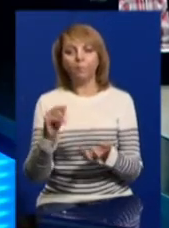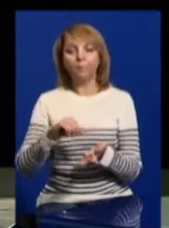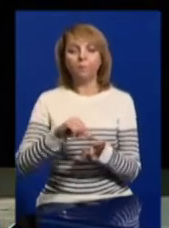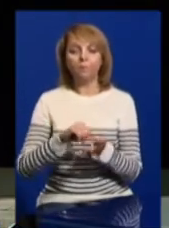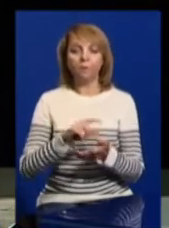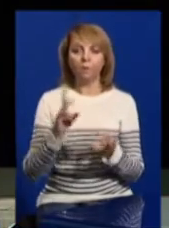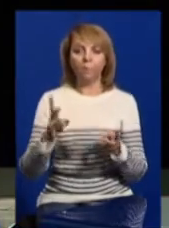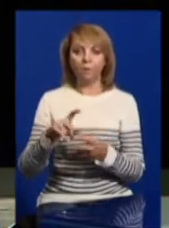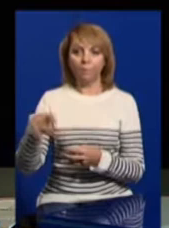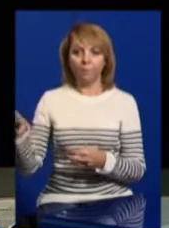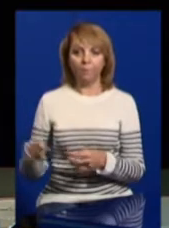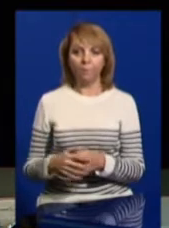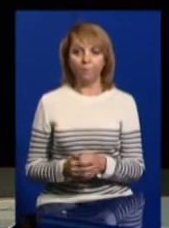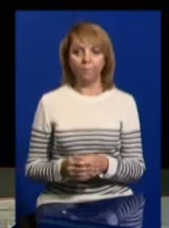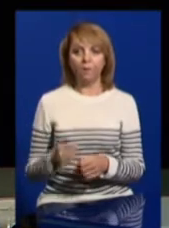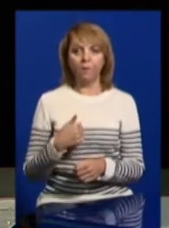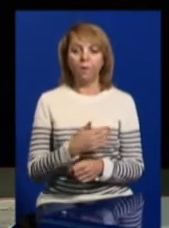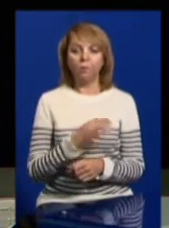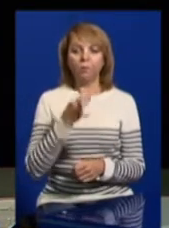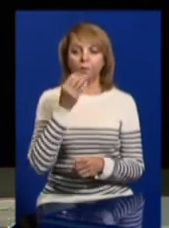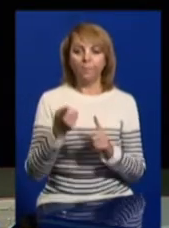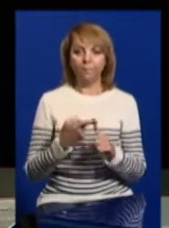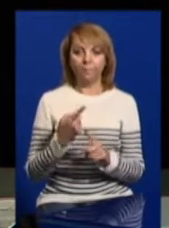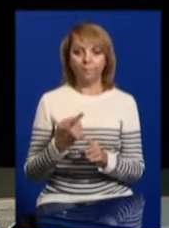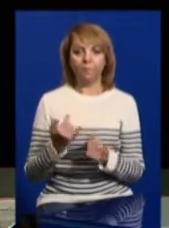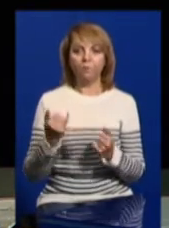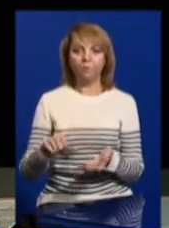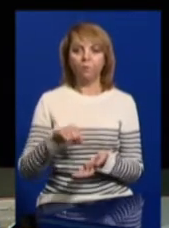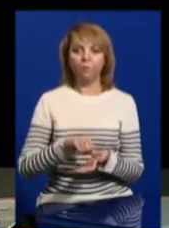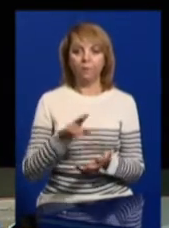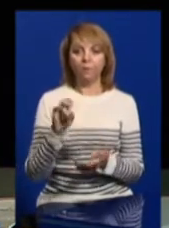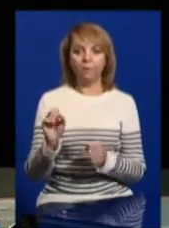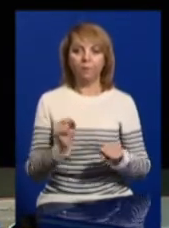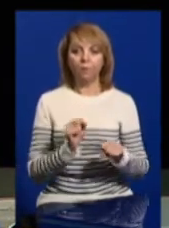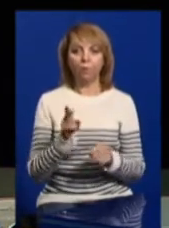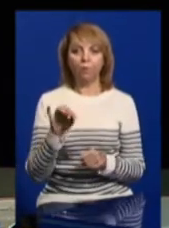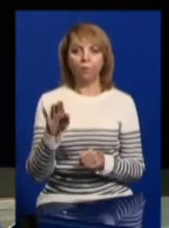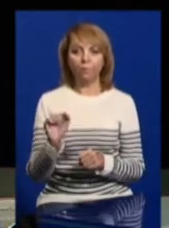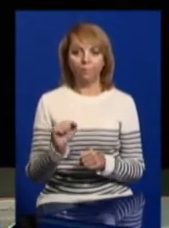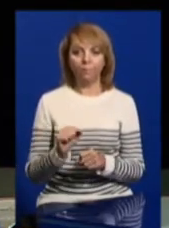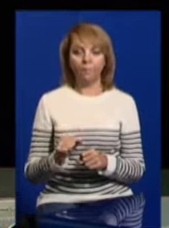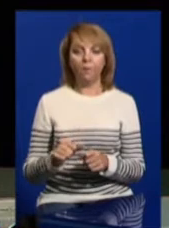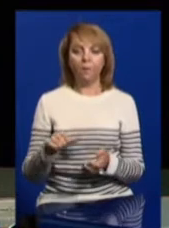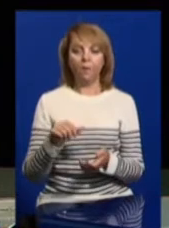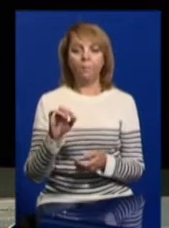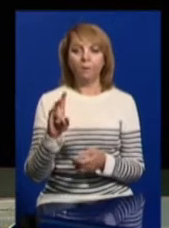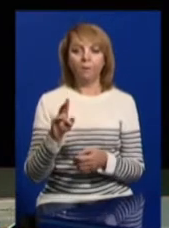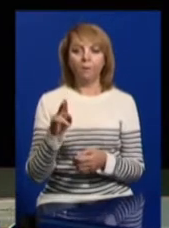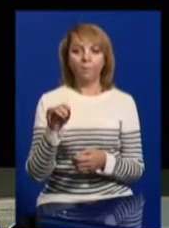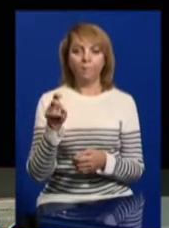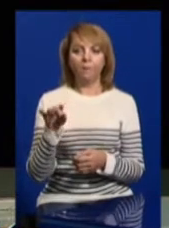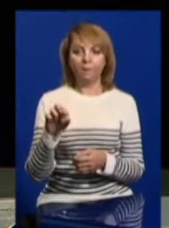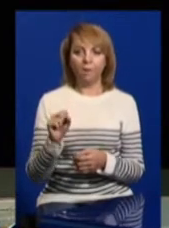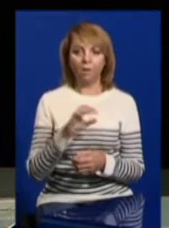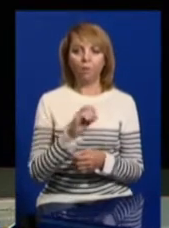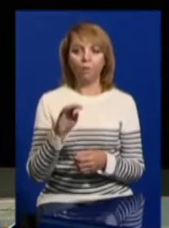потерпілих? Я хочу сказати, першим сьогодні виступав пан захисник Дронова, пан Перепелиця, адвокат. Він